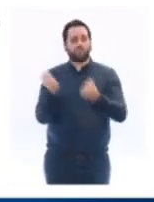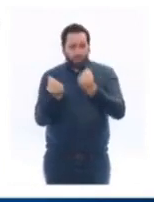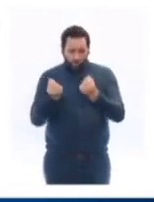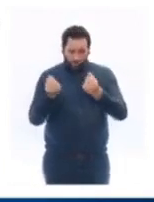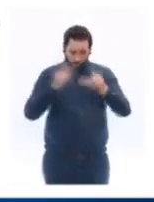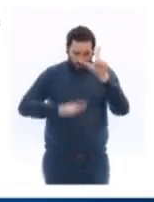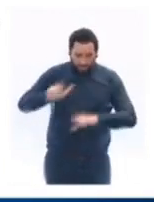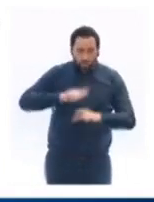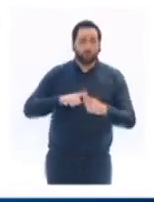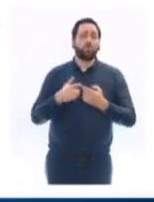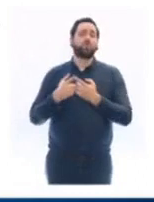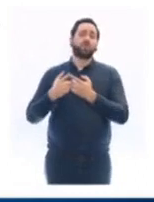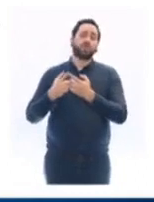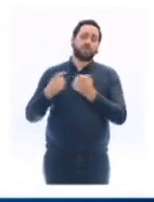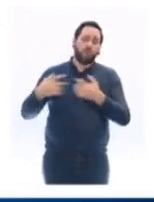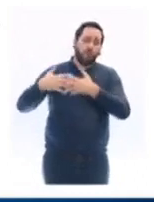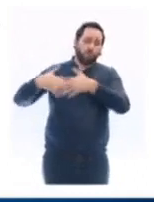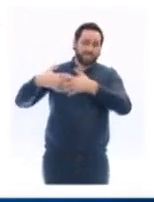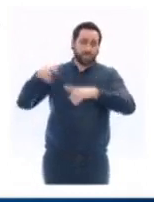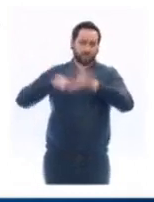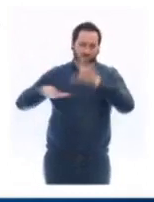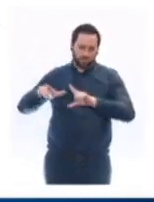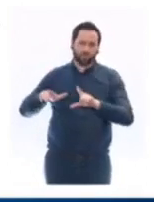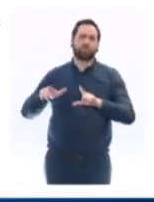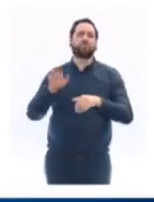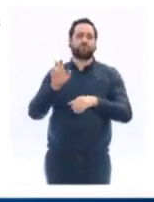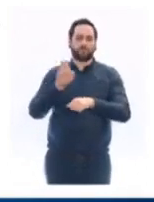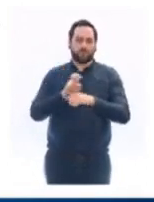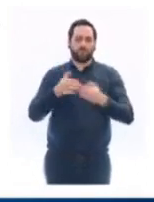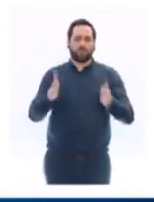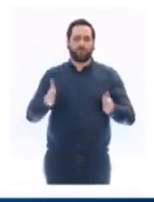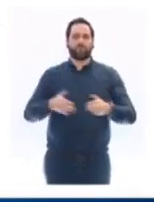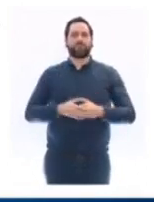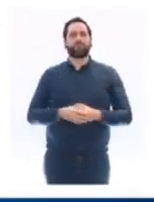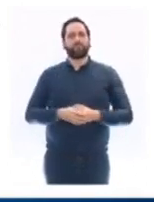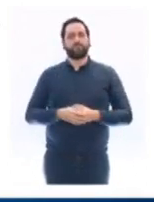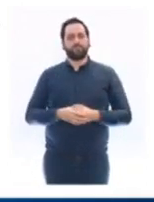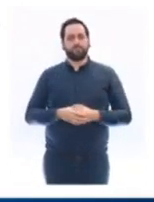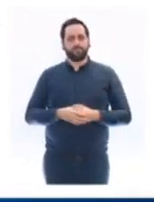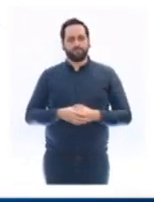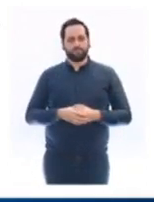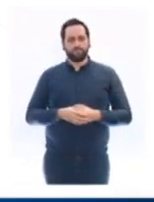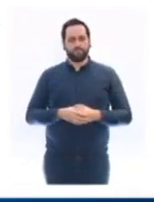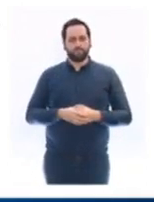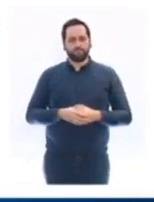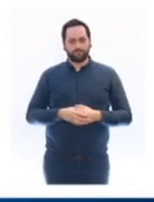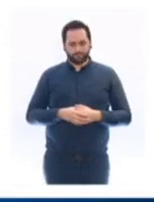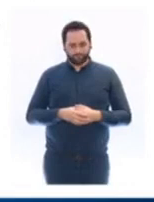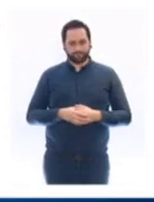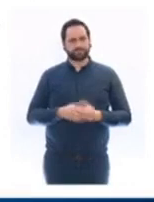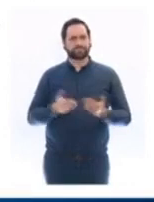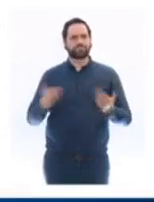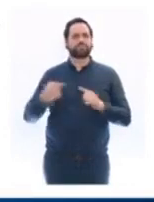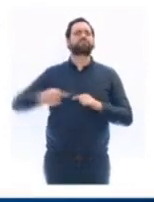resteront ouverts par rapport au confinement de mars. Tous les commerces de gros, les magasins et les